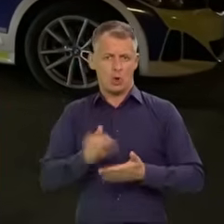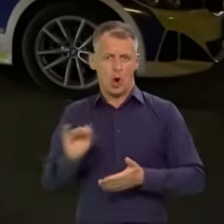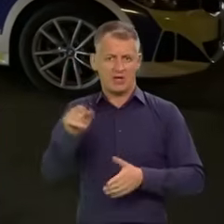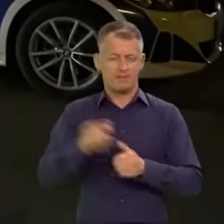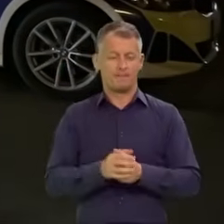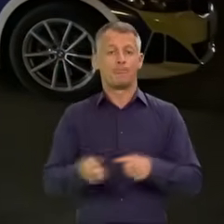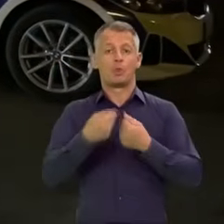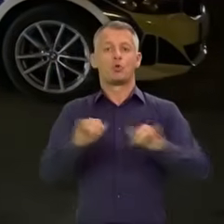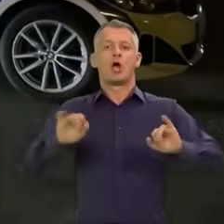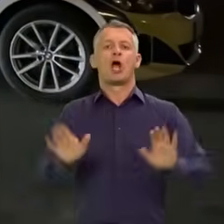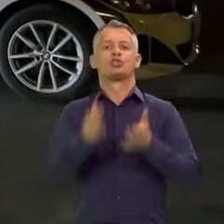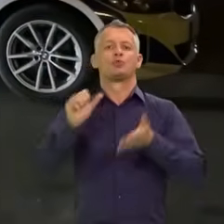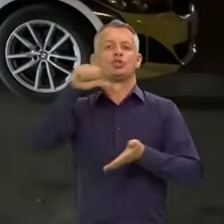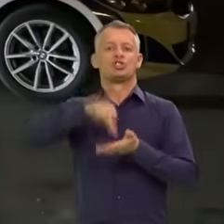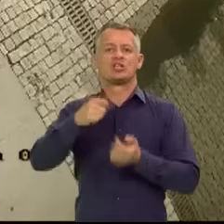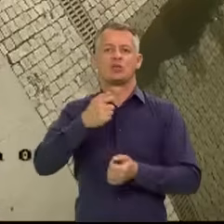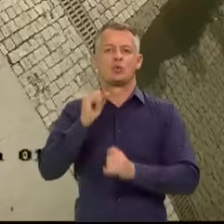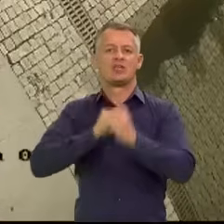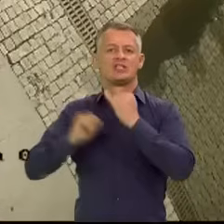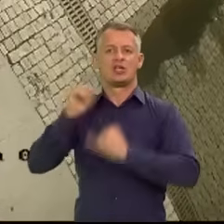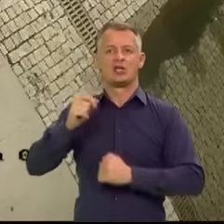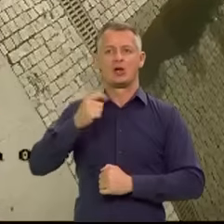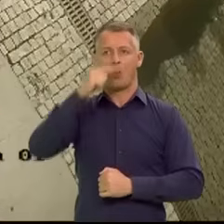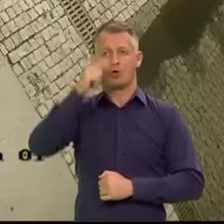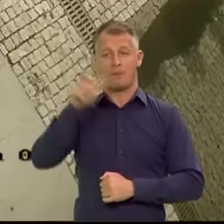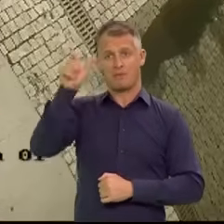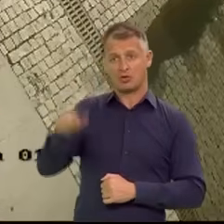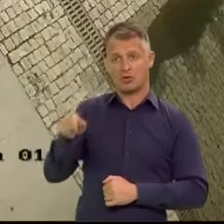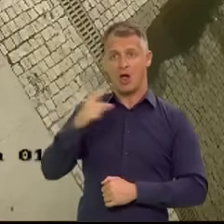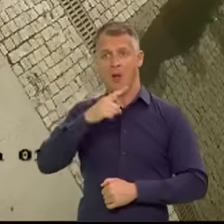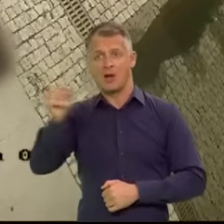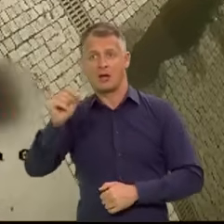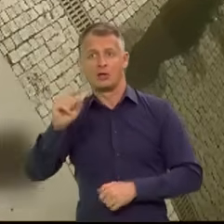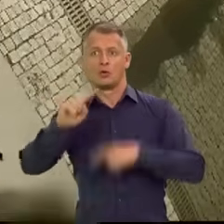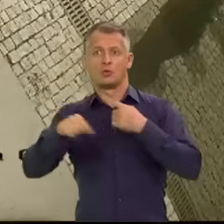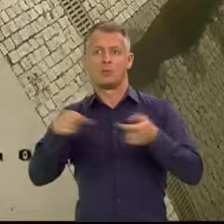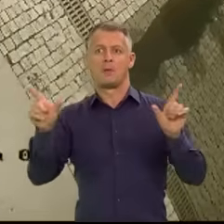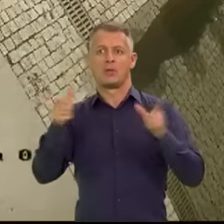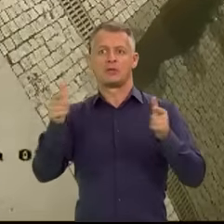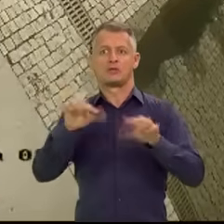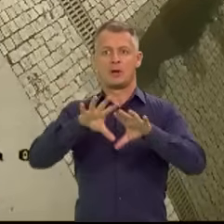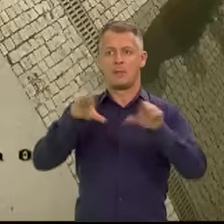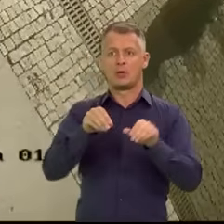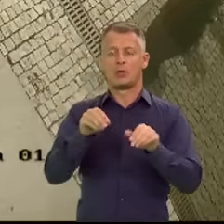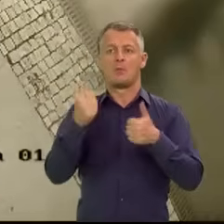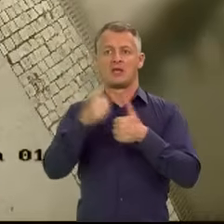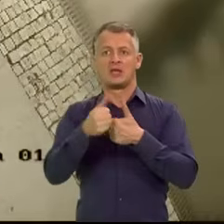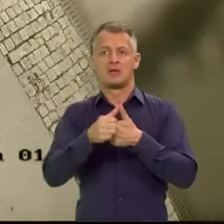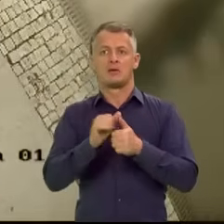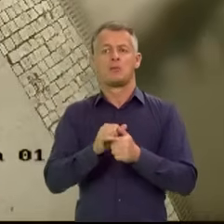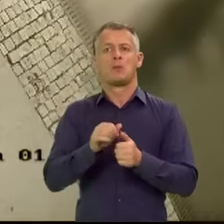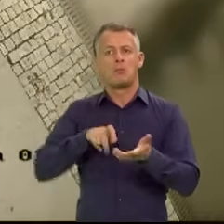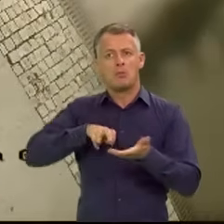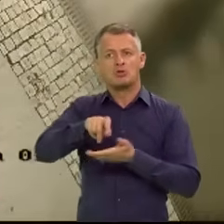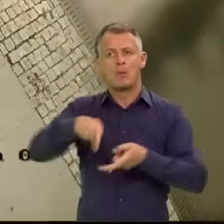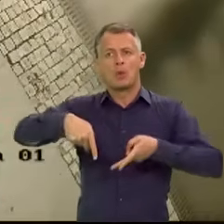Totul a început în centrul istoric al orașului. Victima a plecat de la o petrecere alături de un prieten. Pe drum au fost abordați de un